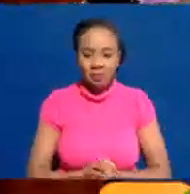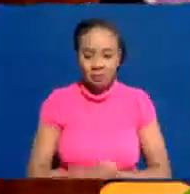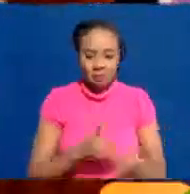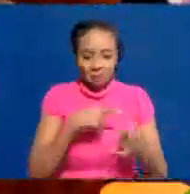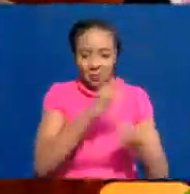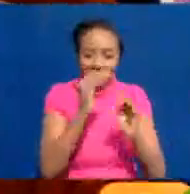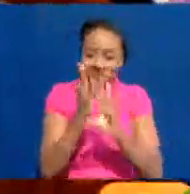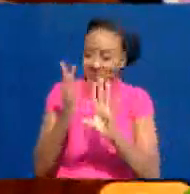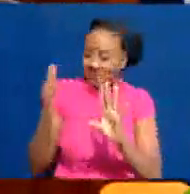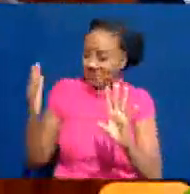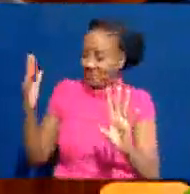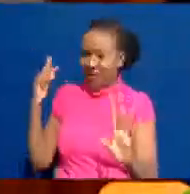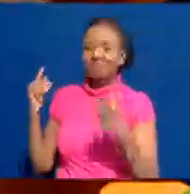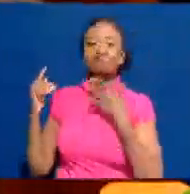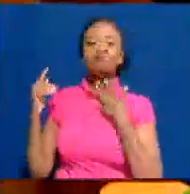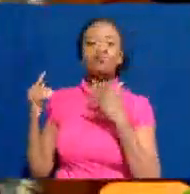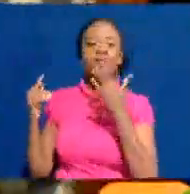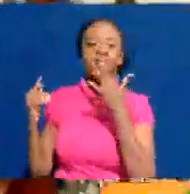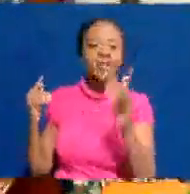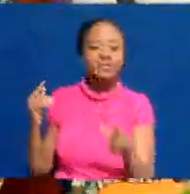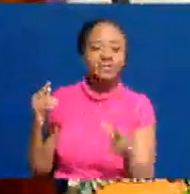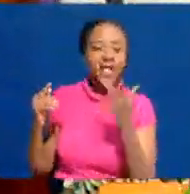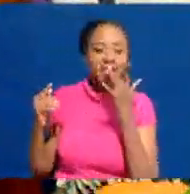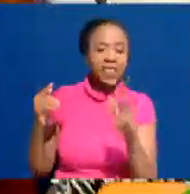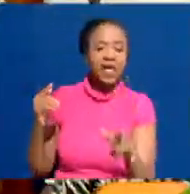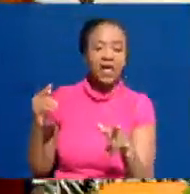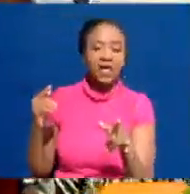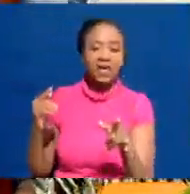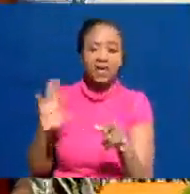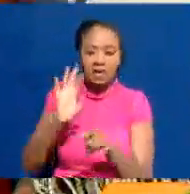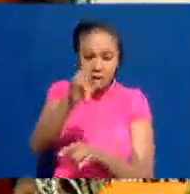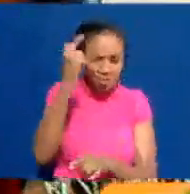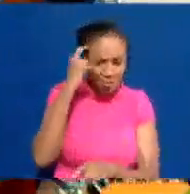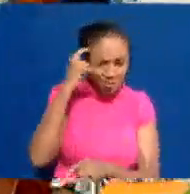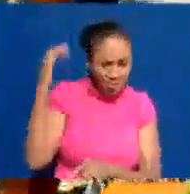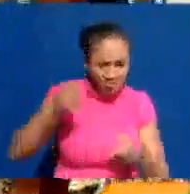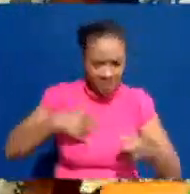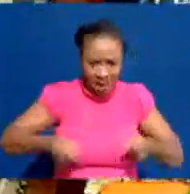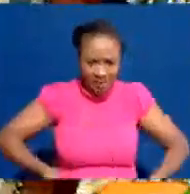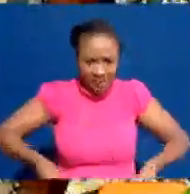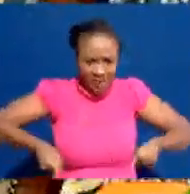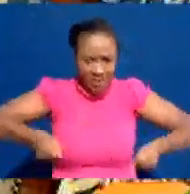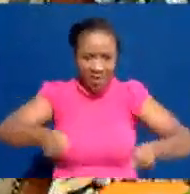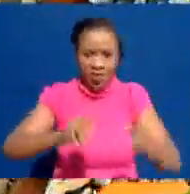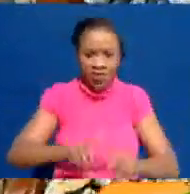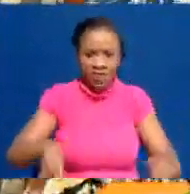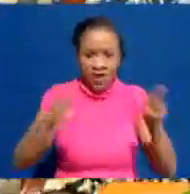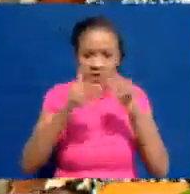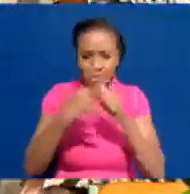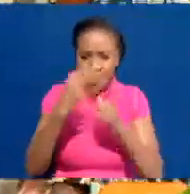walipiga foleni kila mmoja akitaka kukikalia. You remember there was a wheelbarrow that costed 80,000.